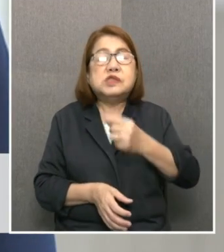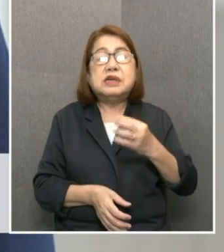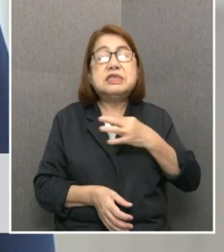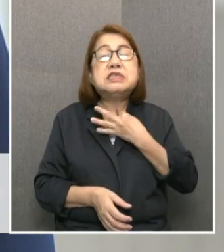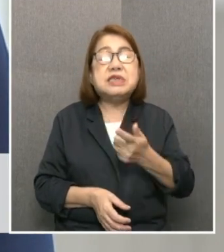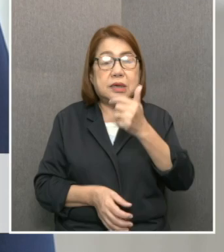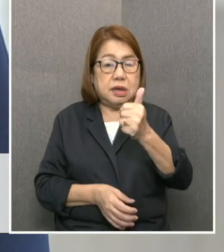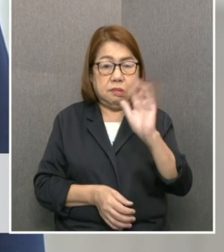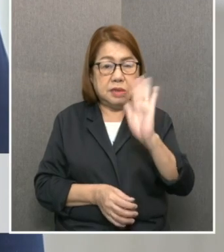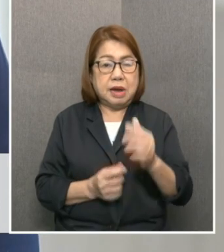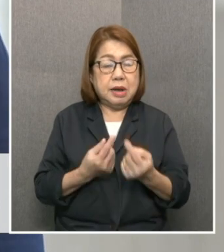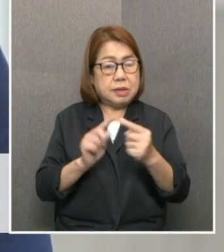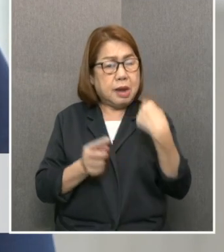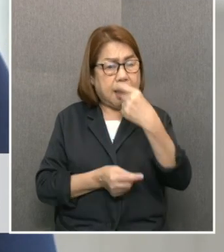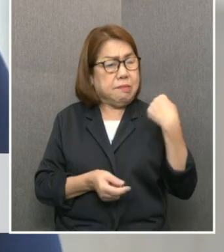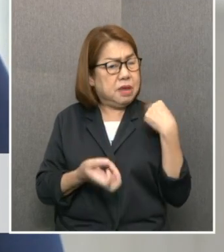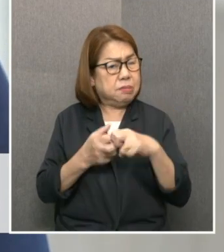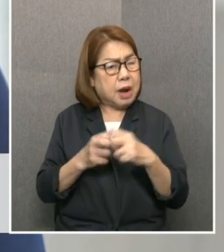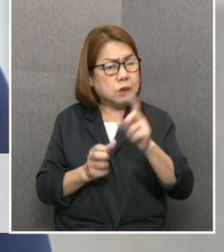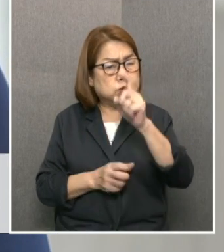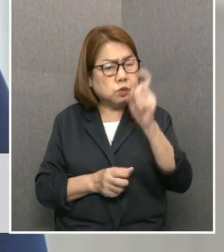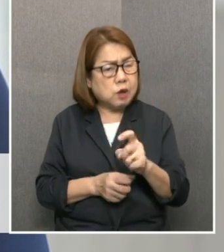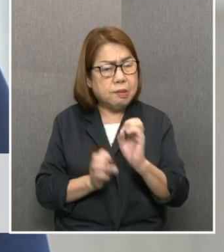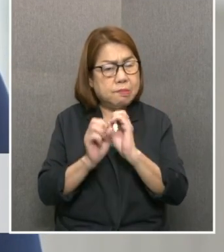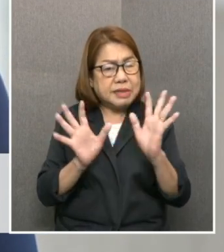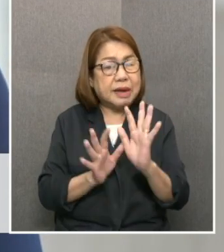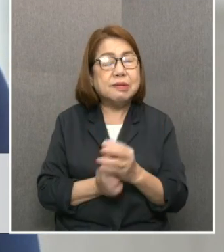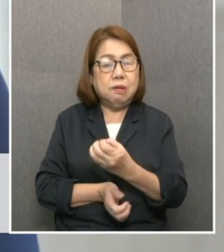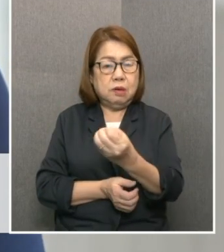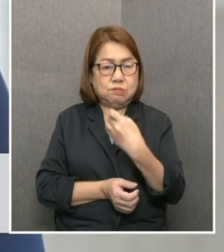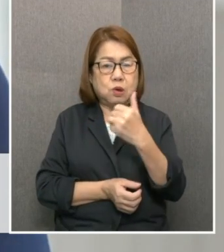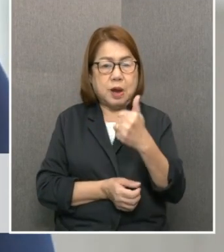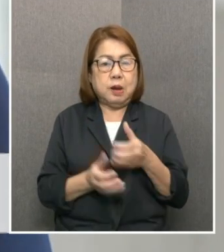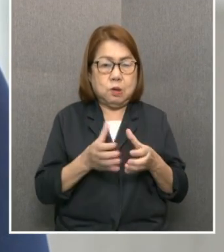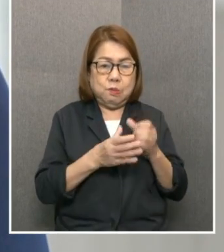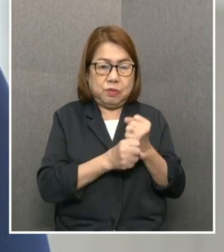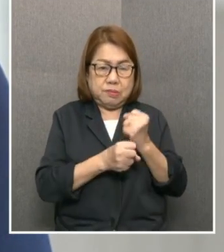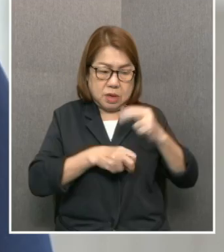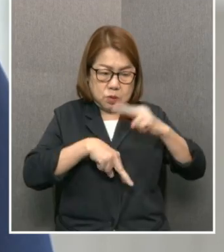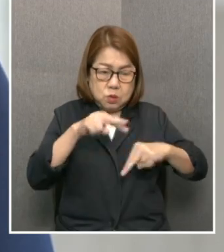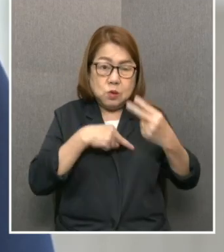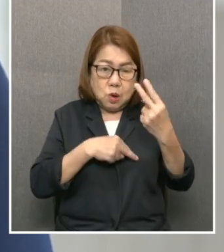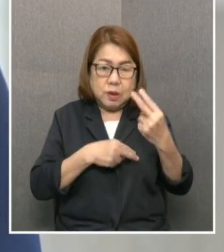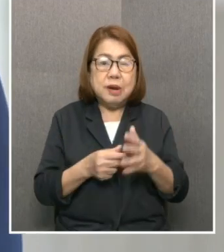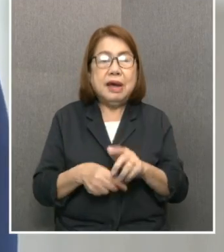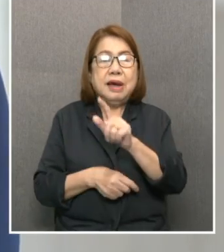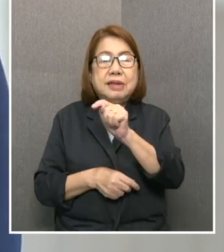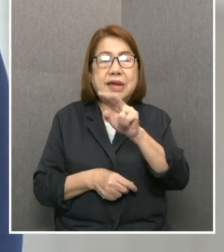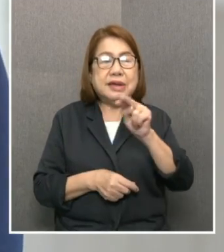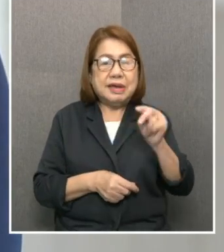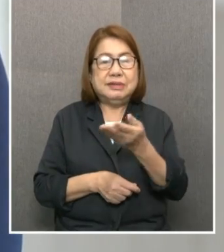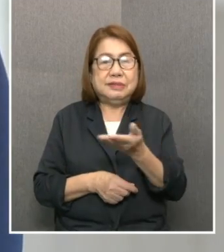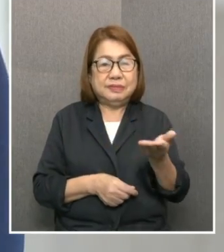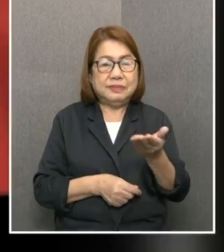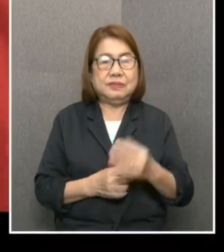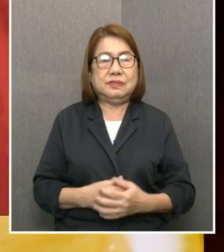ผู้ชมมีเรื่องราวที่สงสัยอยากจะไขคำตอบส่งเรื่องราวของคุณมาให้ทีมงานของเราตรวจสอบได้ที่TNN checks @gmail